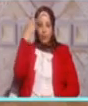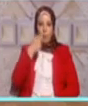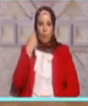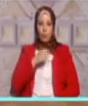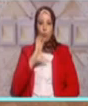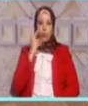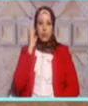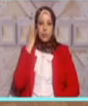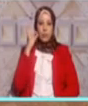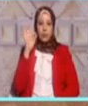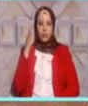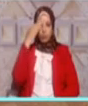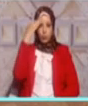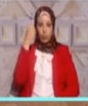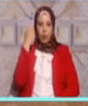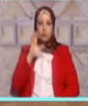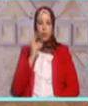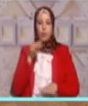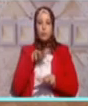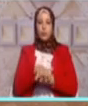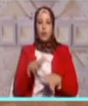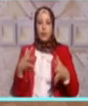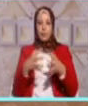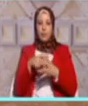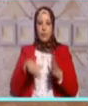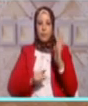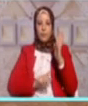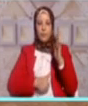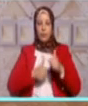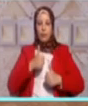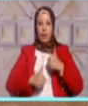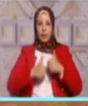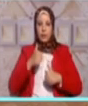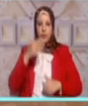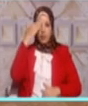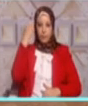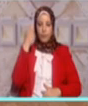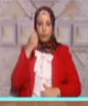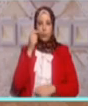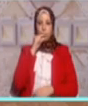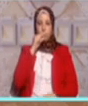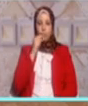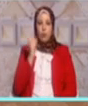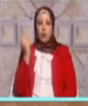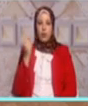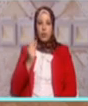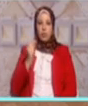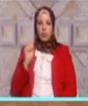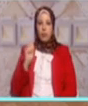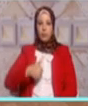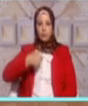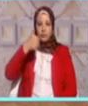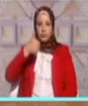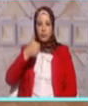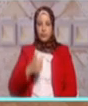العامة ويشكر الجهات المشاركة في الامتحانات. هنأ الدكتور رضا حجازي وزير التربية والتعليم والتعليم